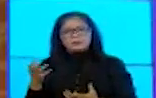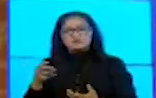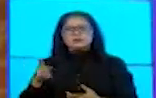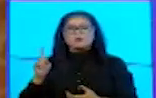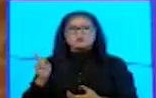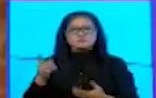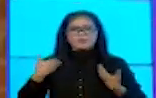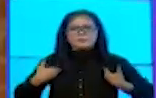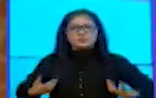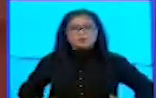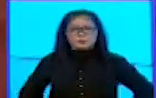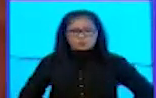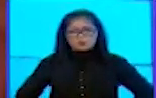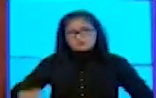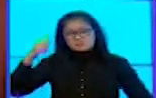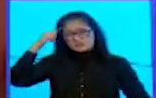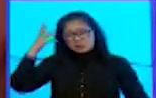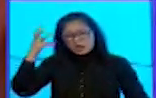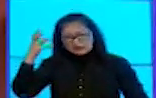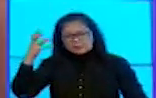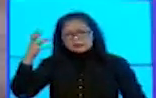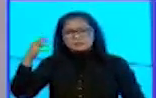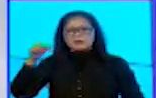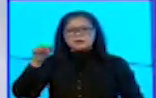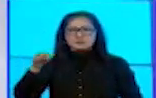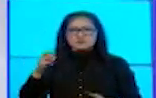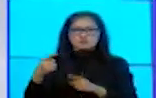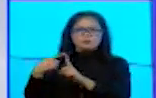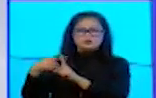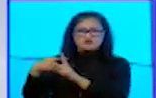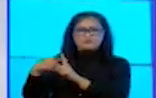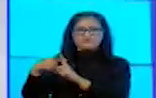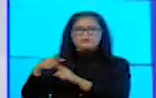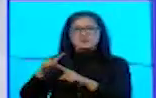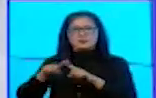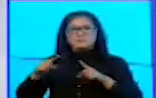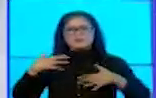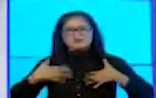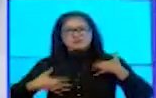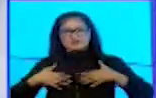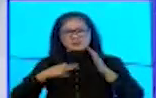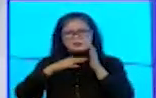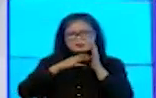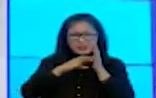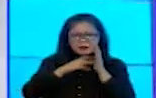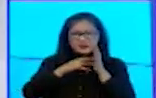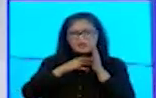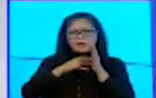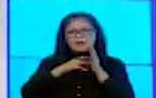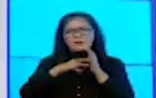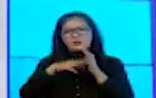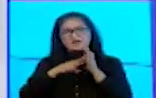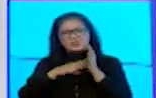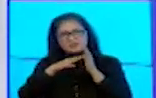COVID-19 membuat mereka seharusnya mendapatkan prioritas. Pasien kanker itu diprioritaskan untuk